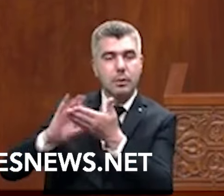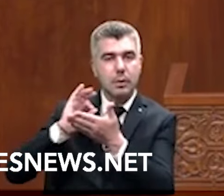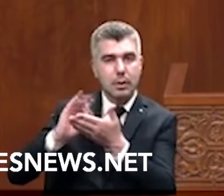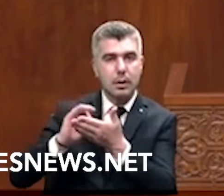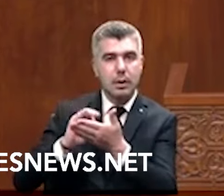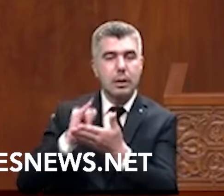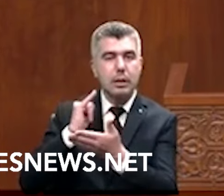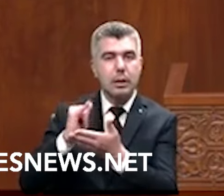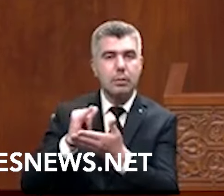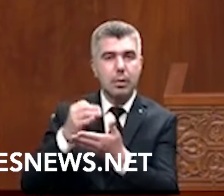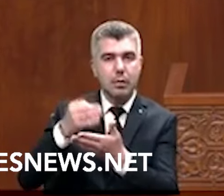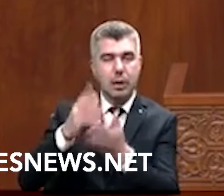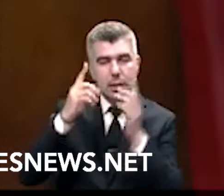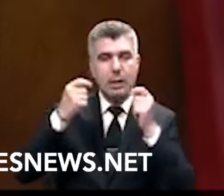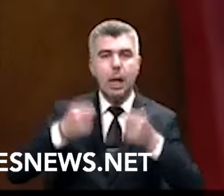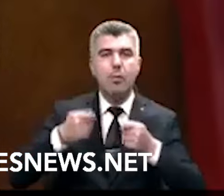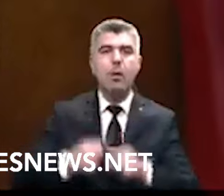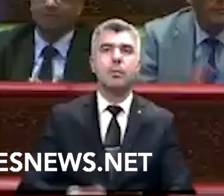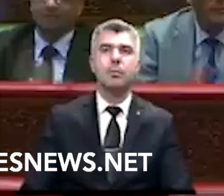ادم الله عزه